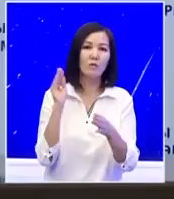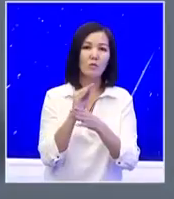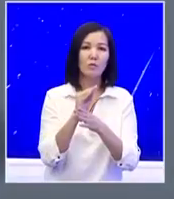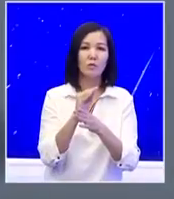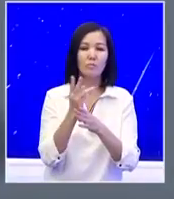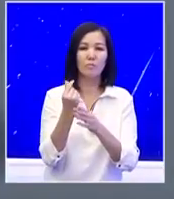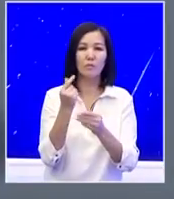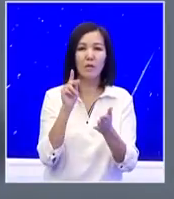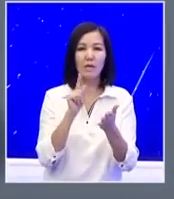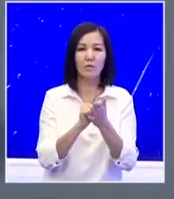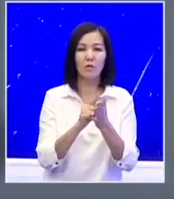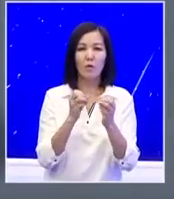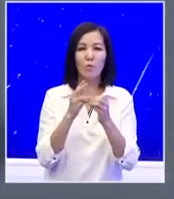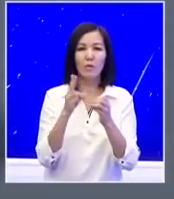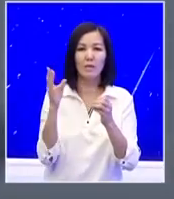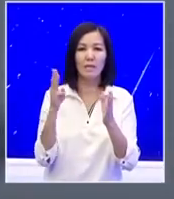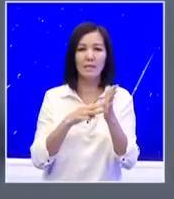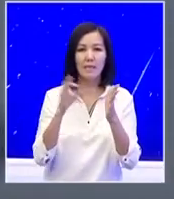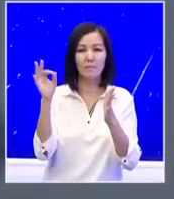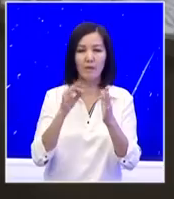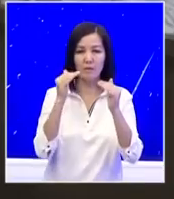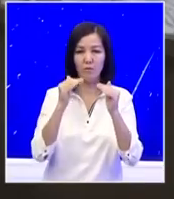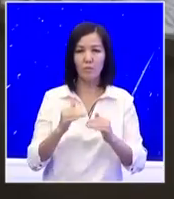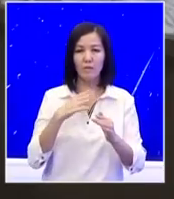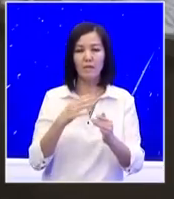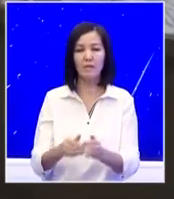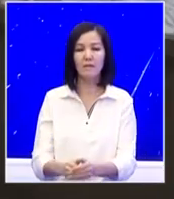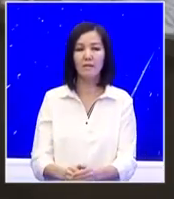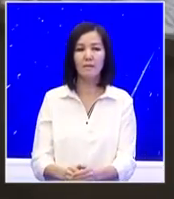салығы 12-8% төмендетілген.